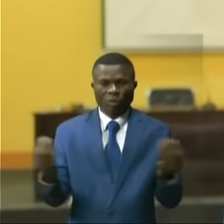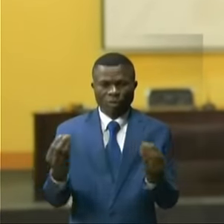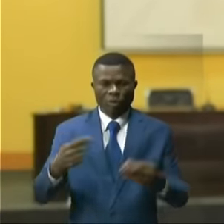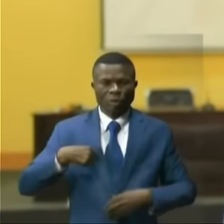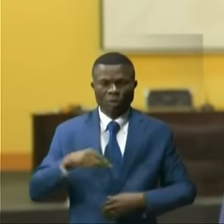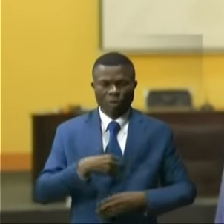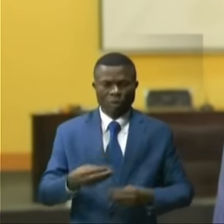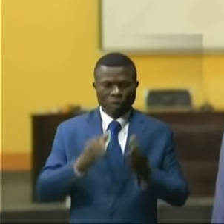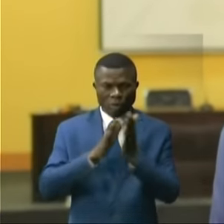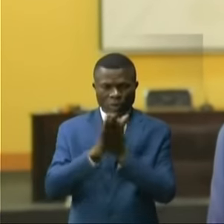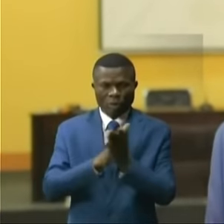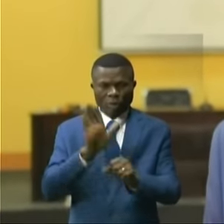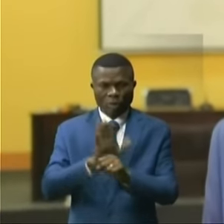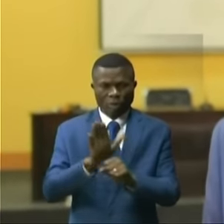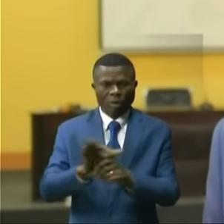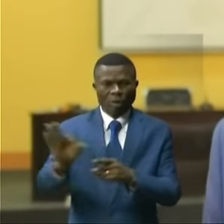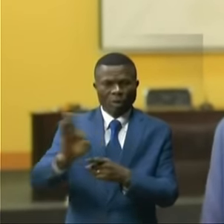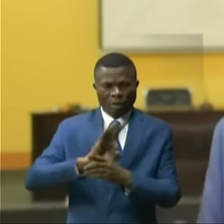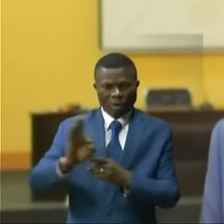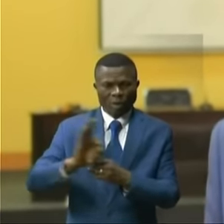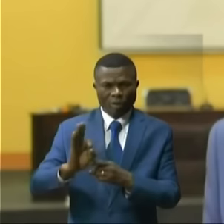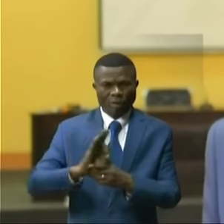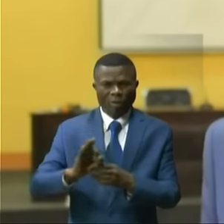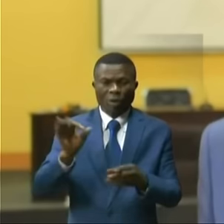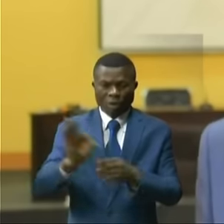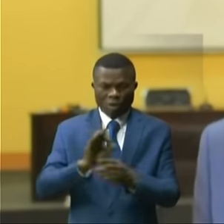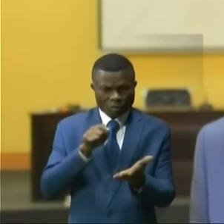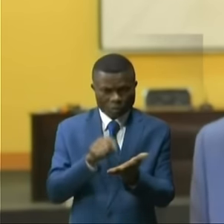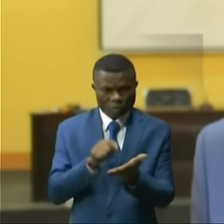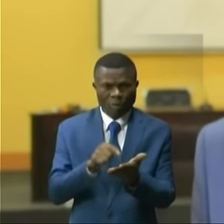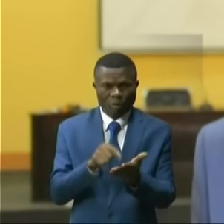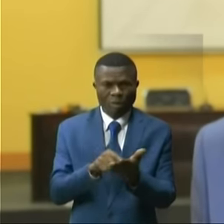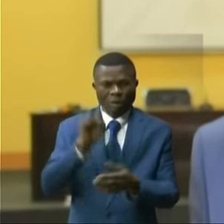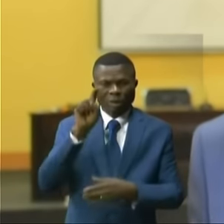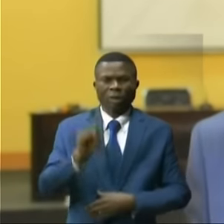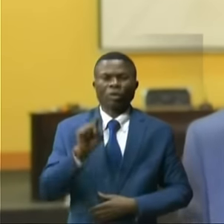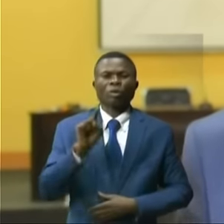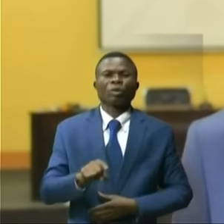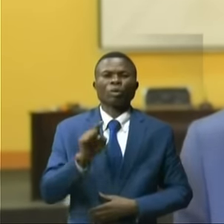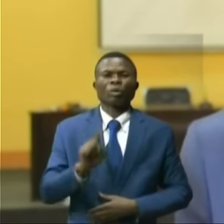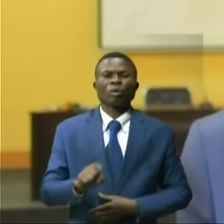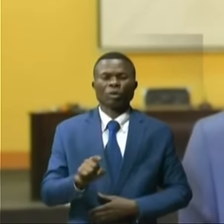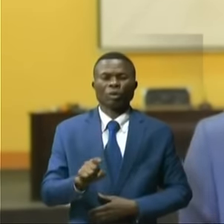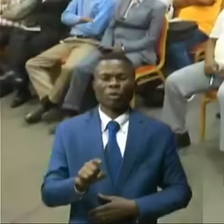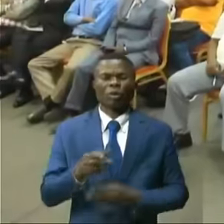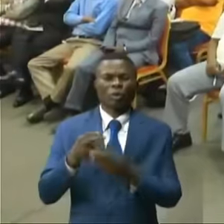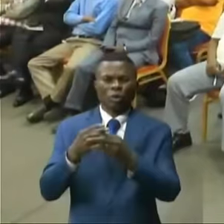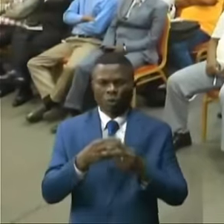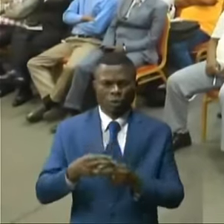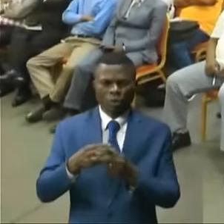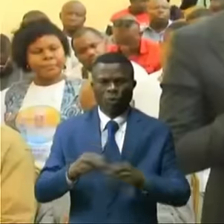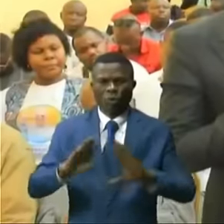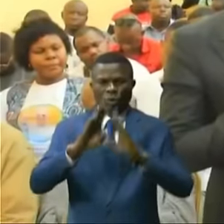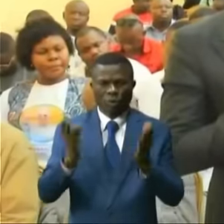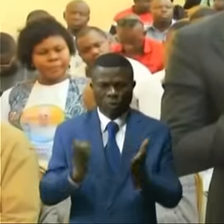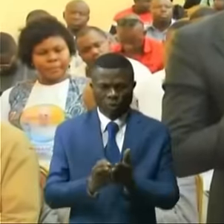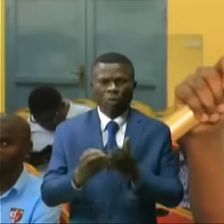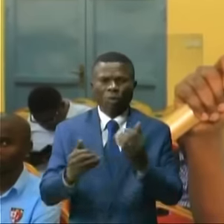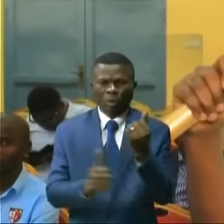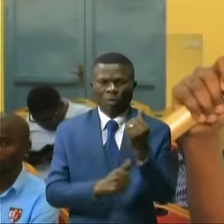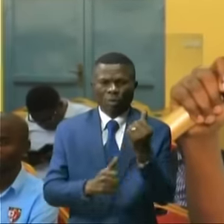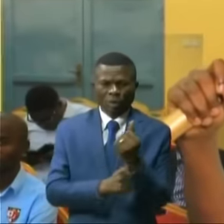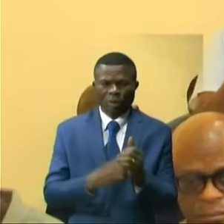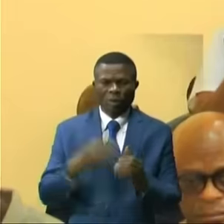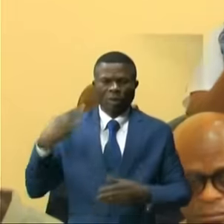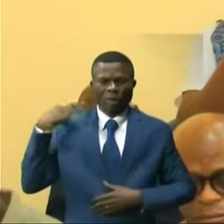nous mettons l'accent sur la formation et cette formation doit être contrôler tous les impéons ou